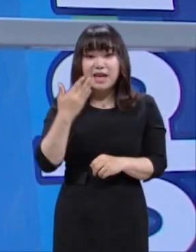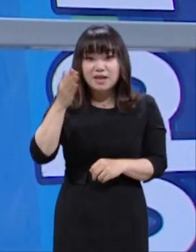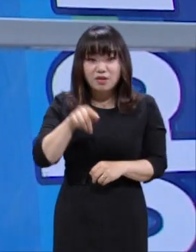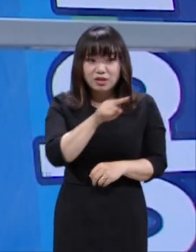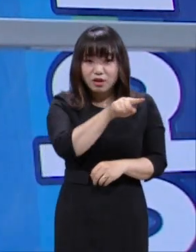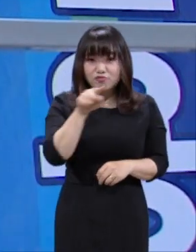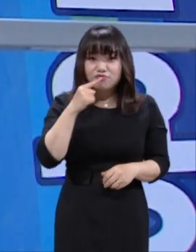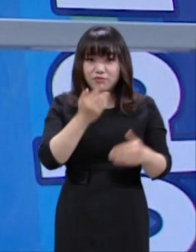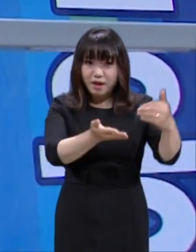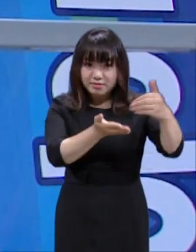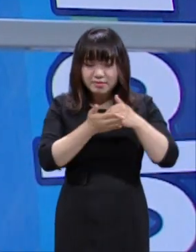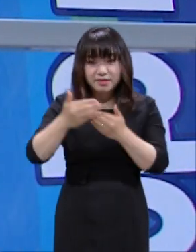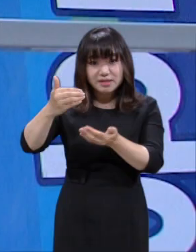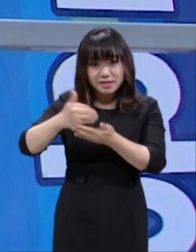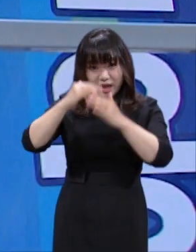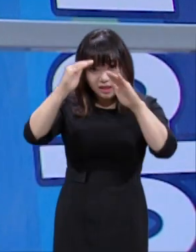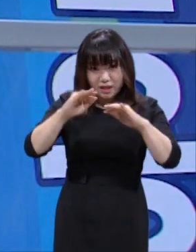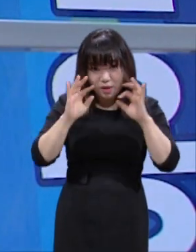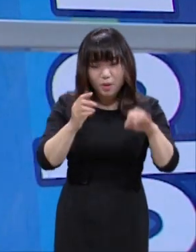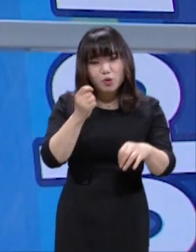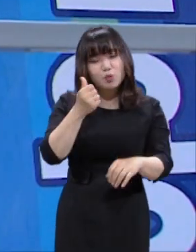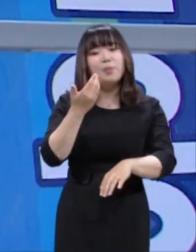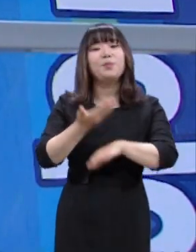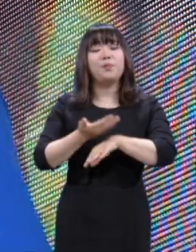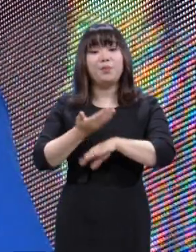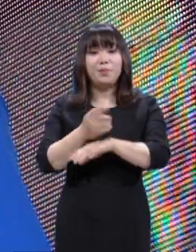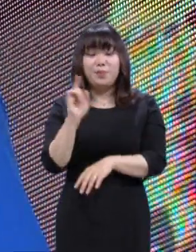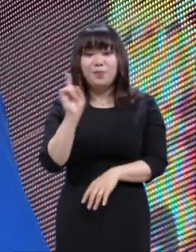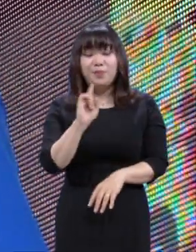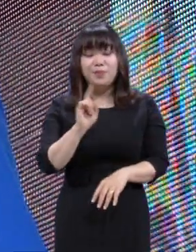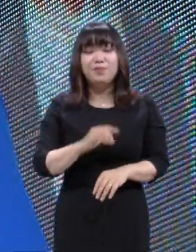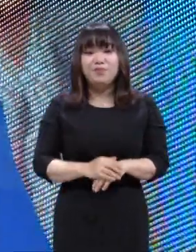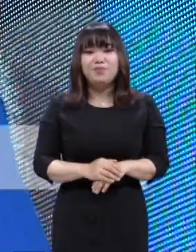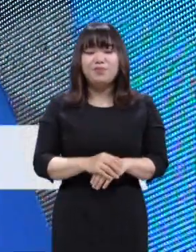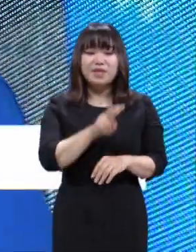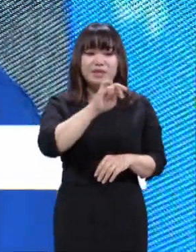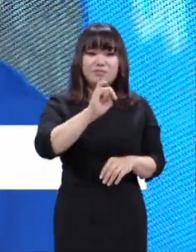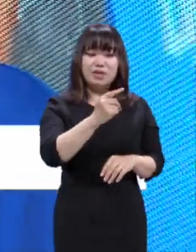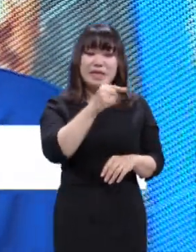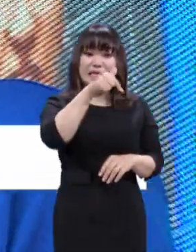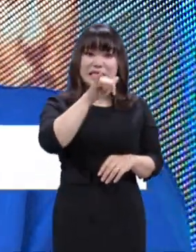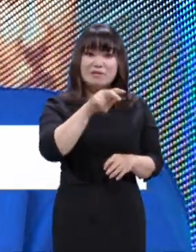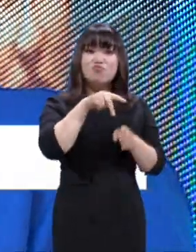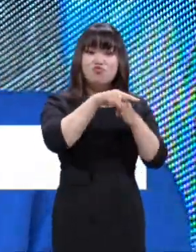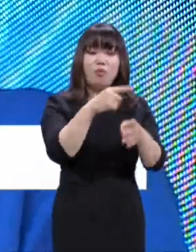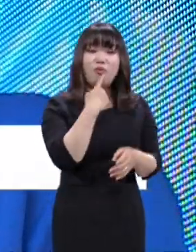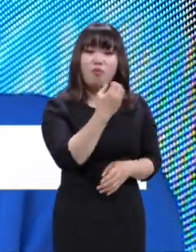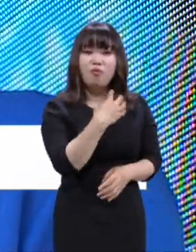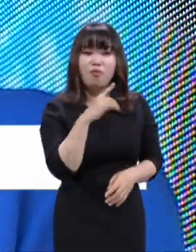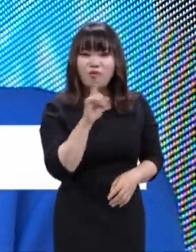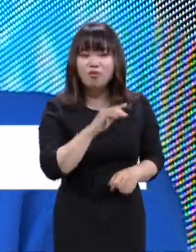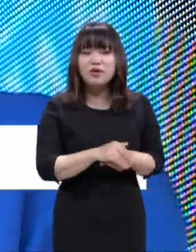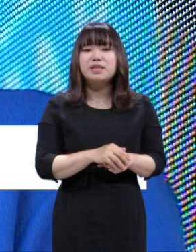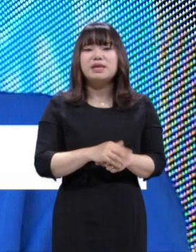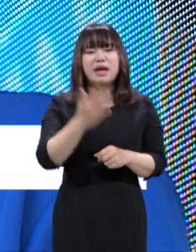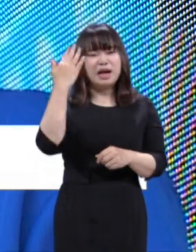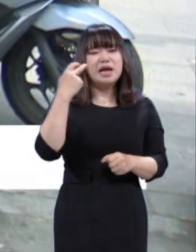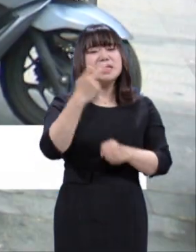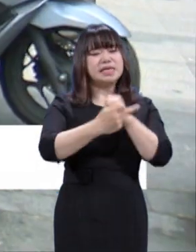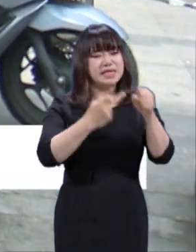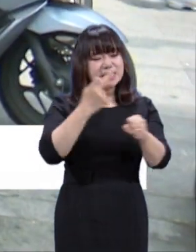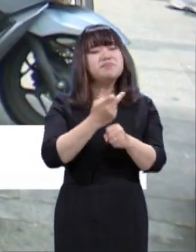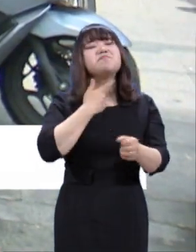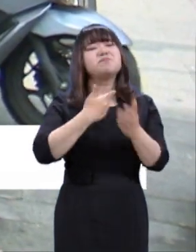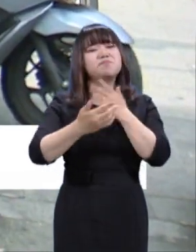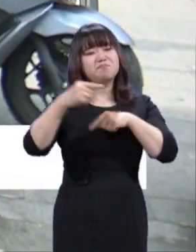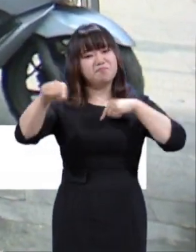후보가 제시한 재원 확보 방식에는 다소 차이가 있습니다. 더불어민주당 김용석 후보는 서울시의원 12년의 경험을